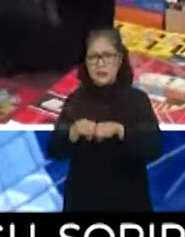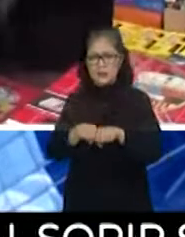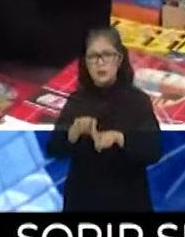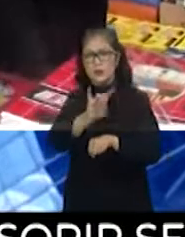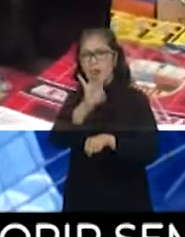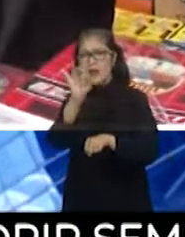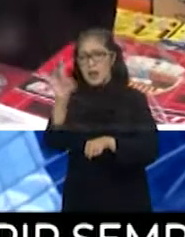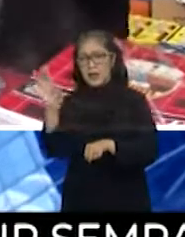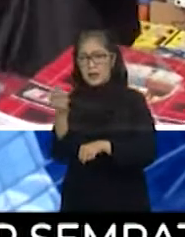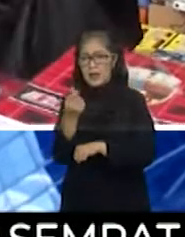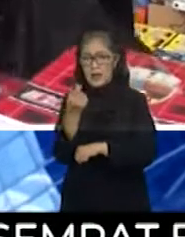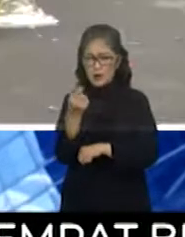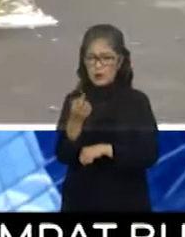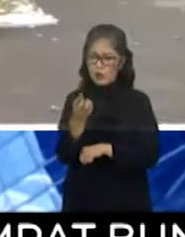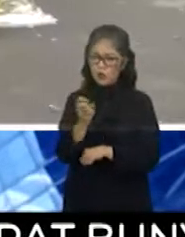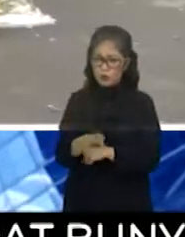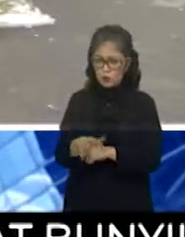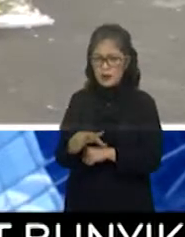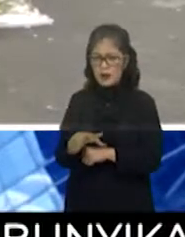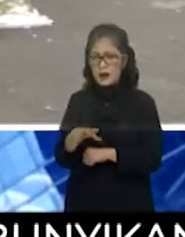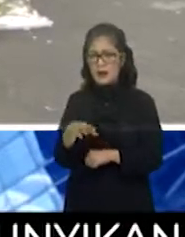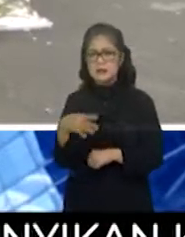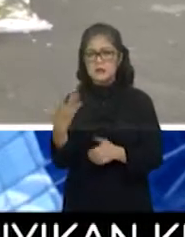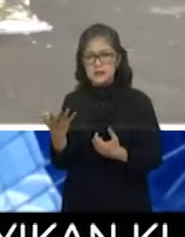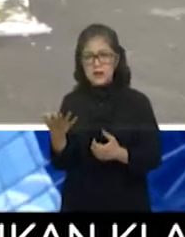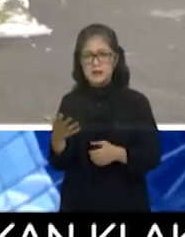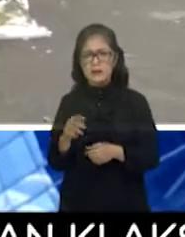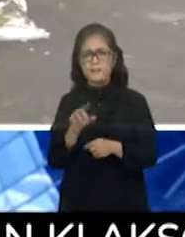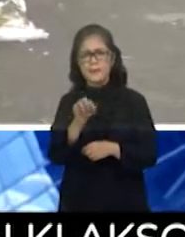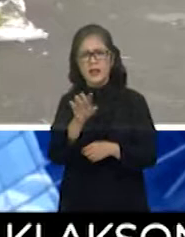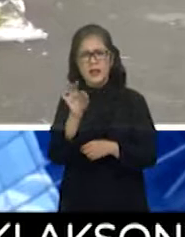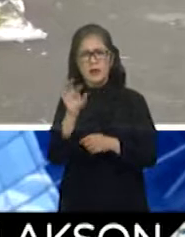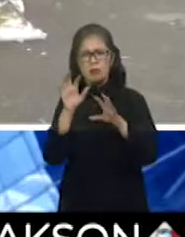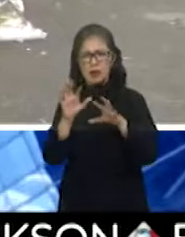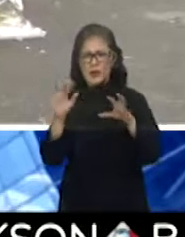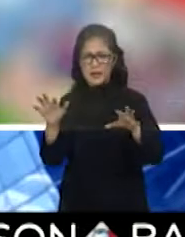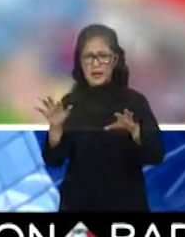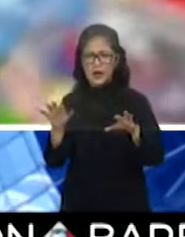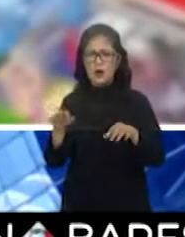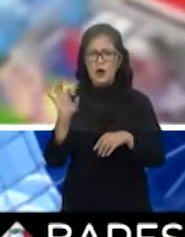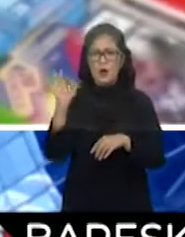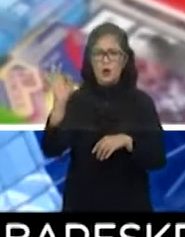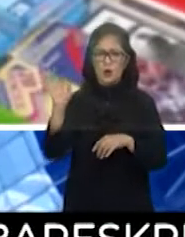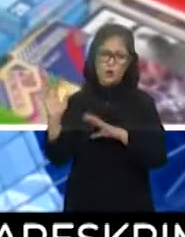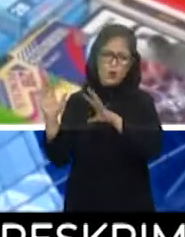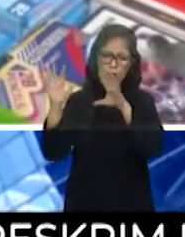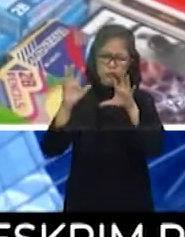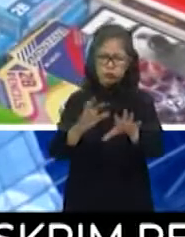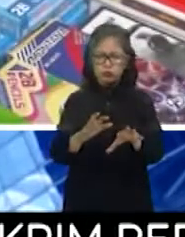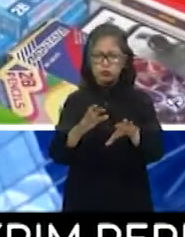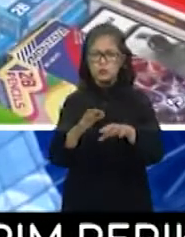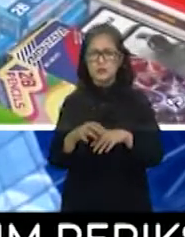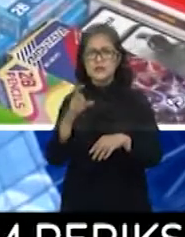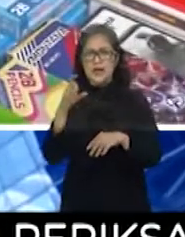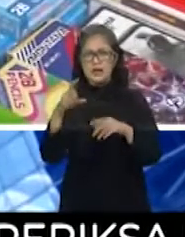Harga yang terbilang lebih terjangkau dan juga banyaknya pilihan alat tulis ini menjadi daya tarik bagi warga untuk berburu perlengkapan